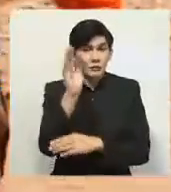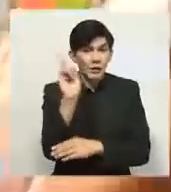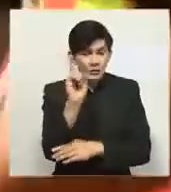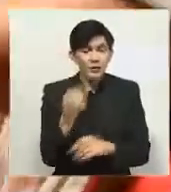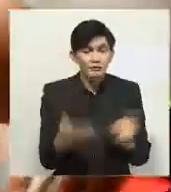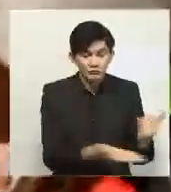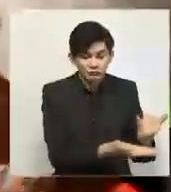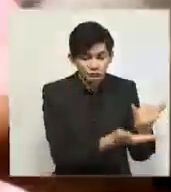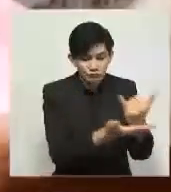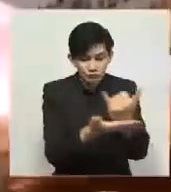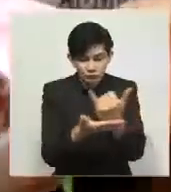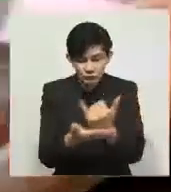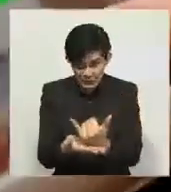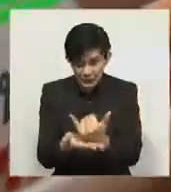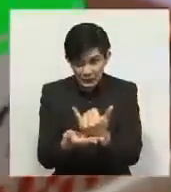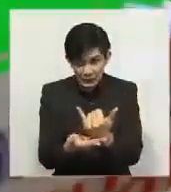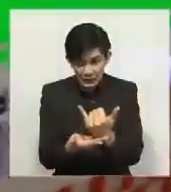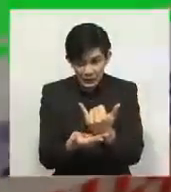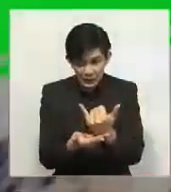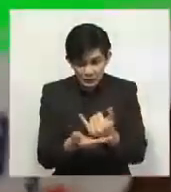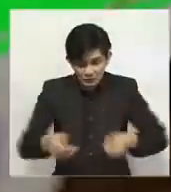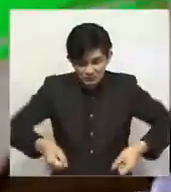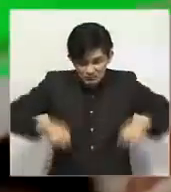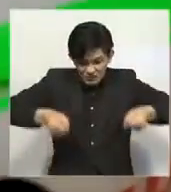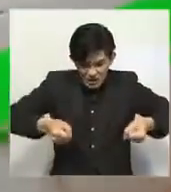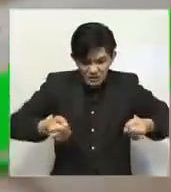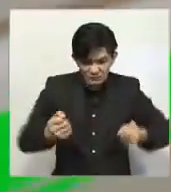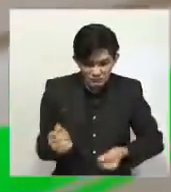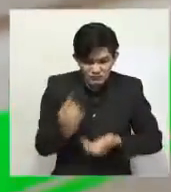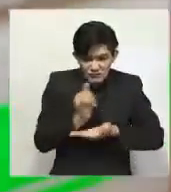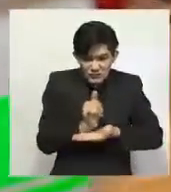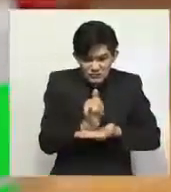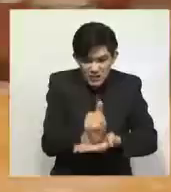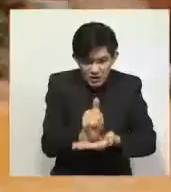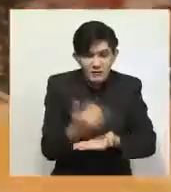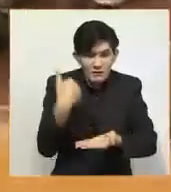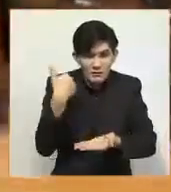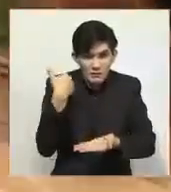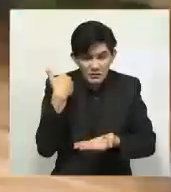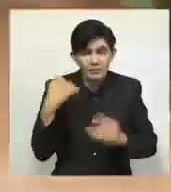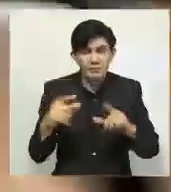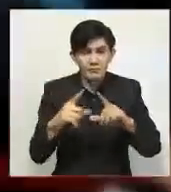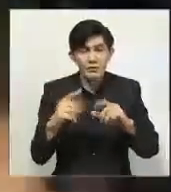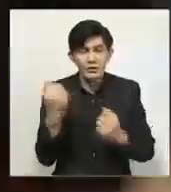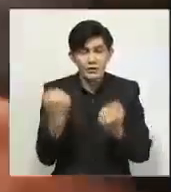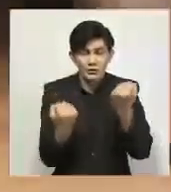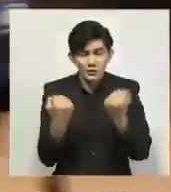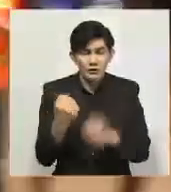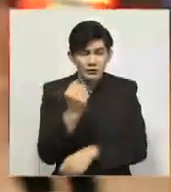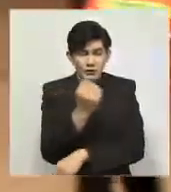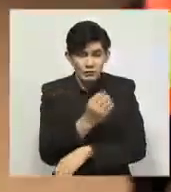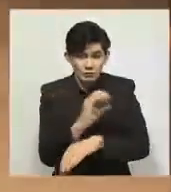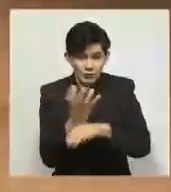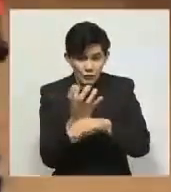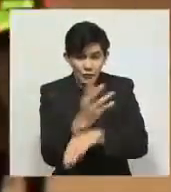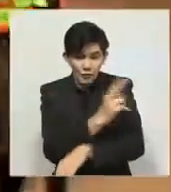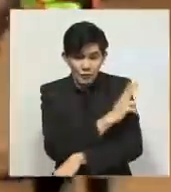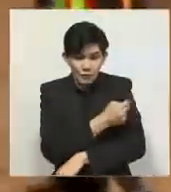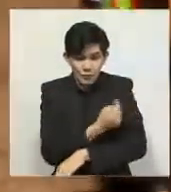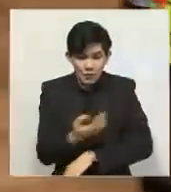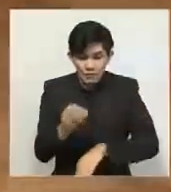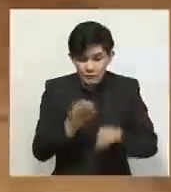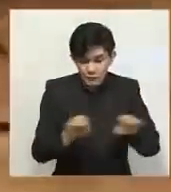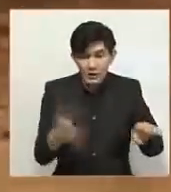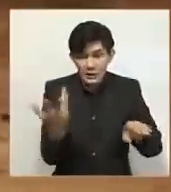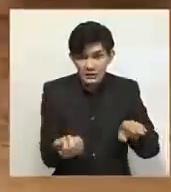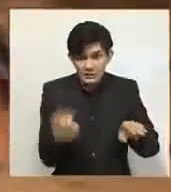ลำเลียงผู้ได้รับบาดเจ็บใส่เปสนามเดินเท้าออกจากถ้ำขึ้นรถพยาบาลที่จอดด้านหน้าทางออกทั้งหมด13